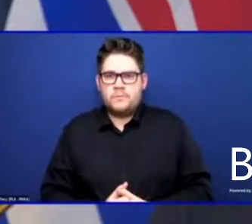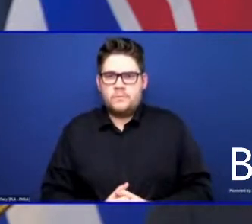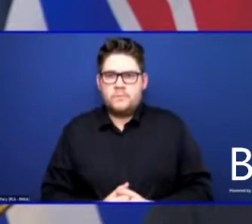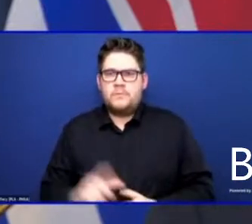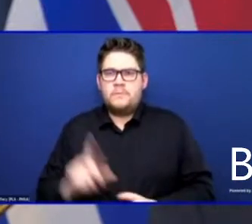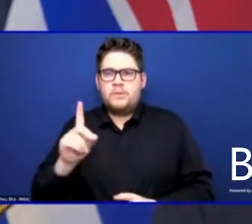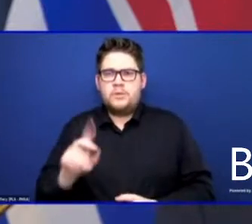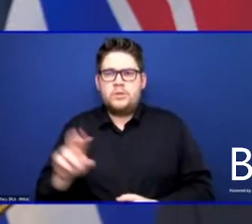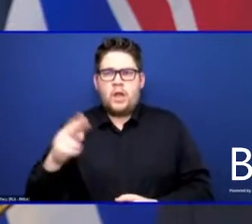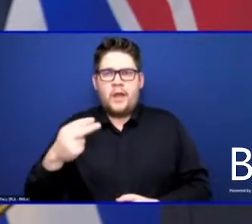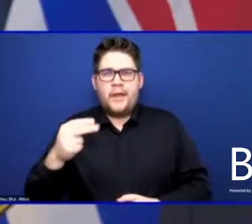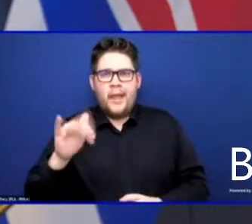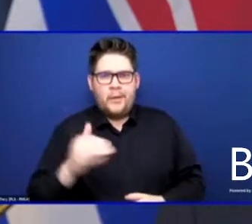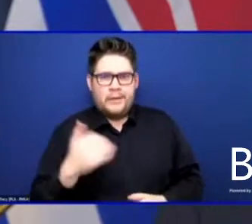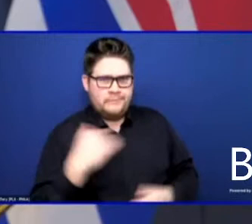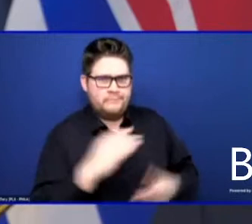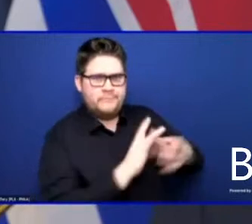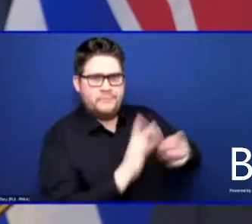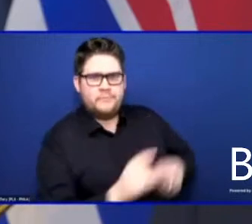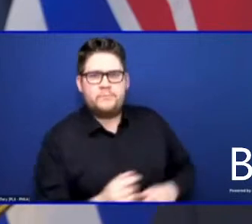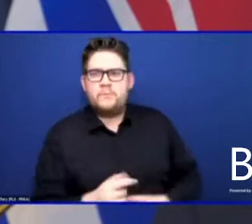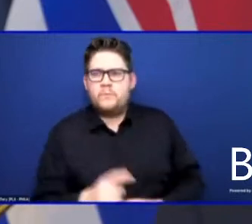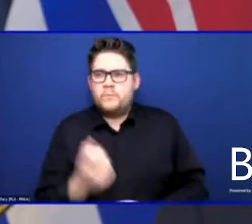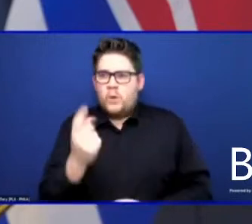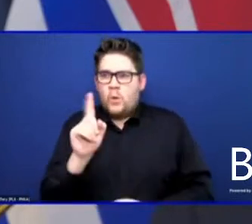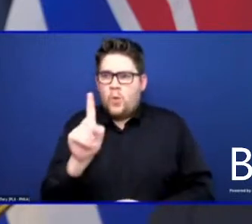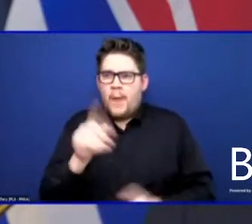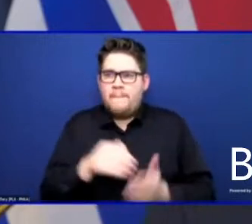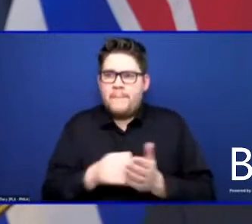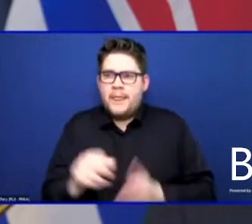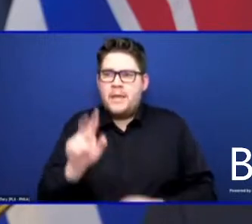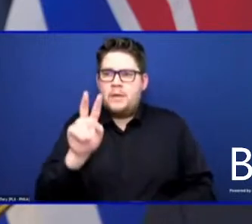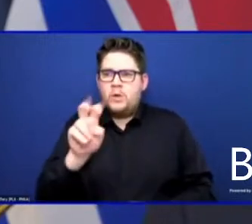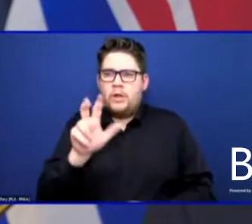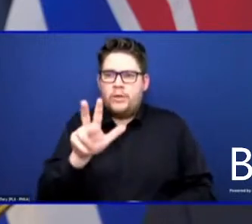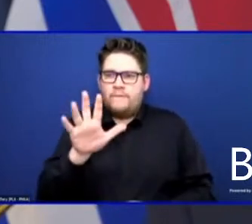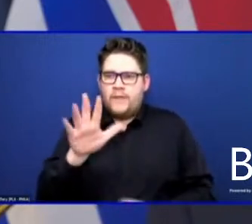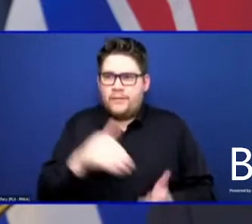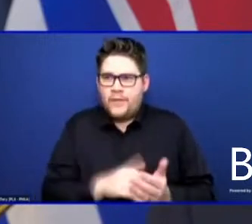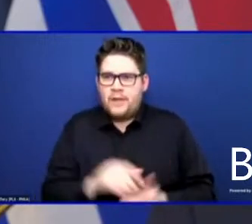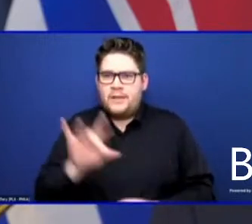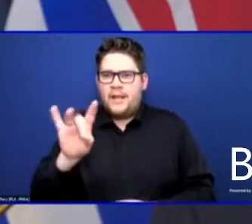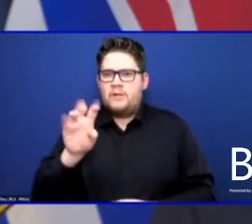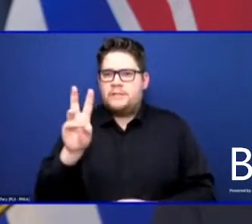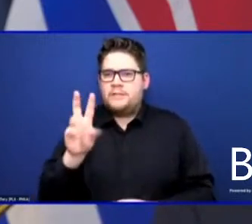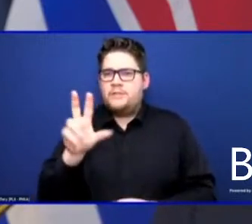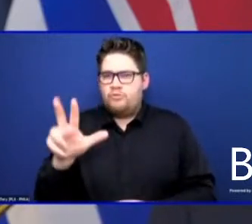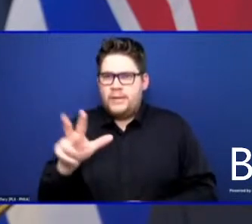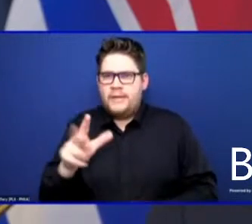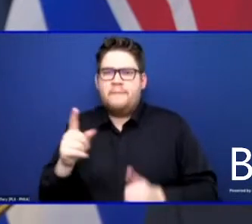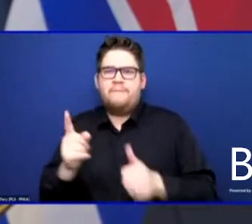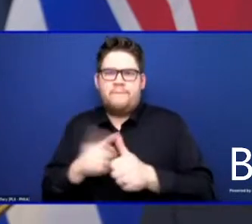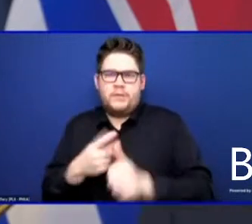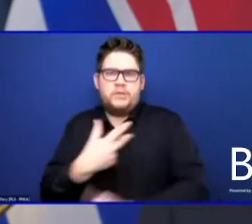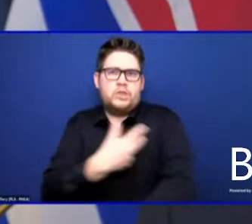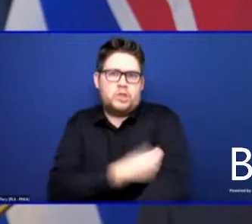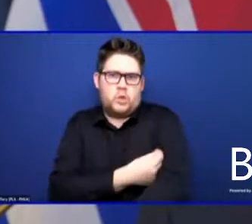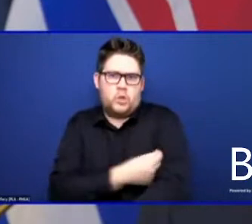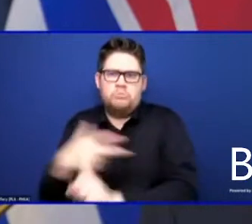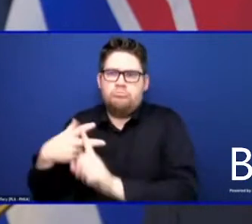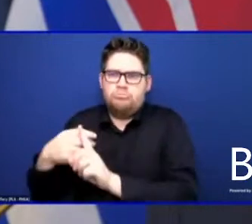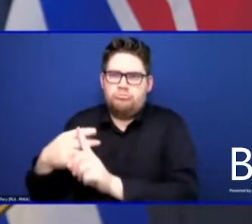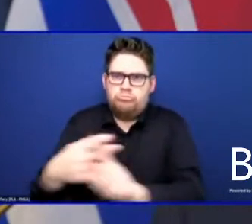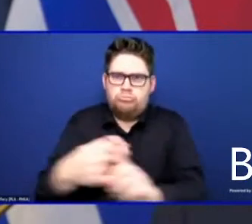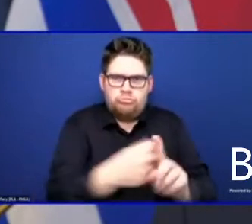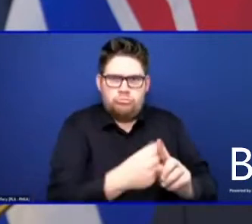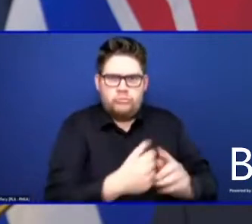飞沙是730个新增这个岛上是38个内陆是69个北